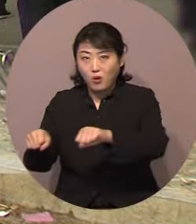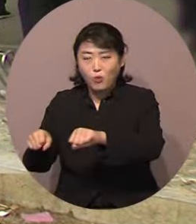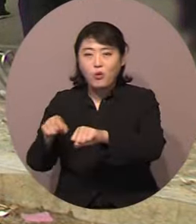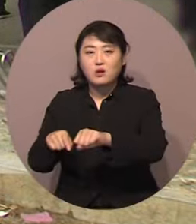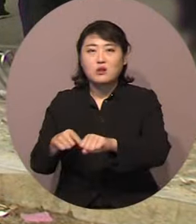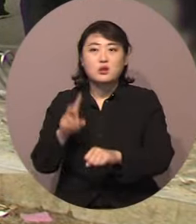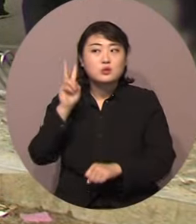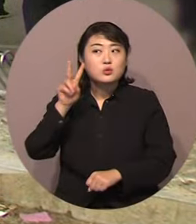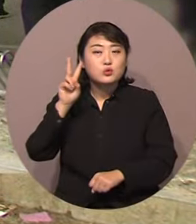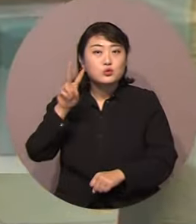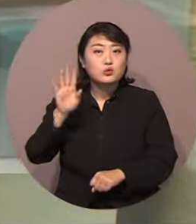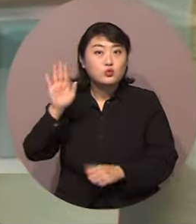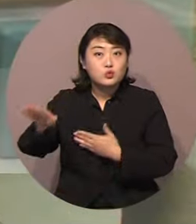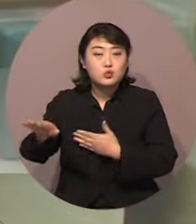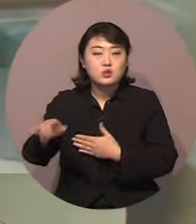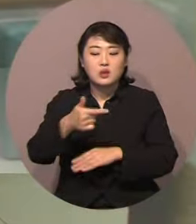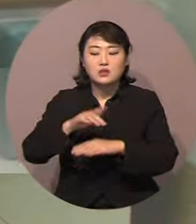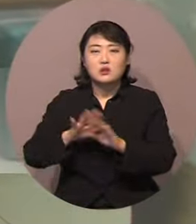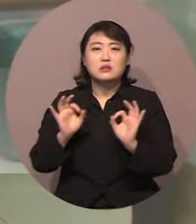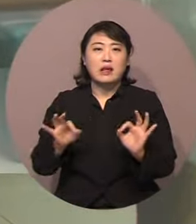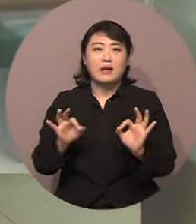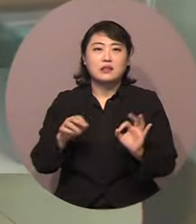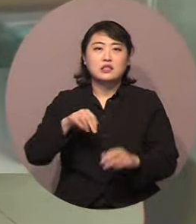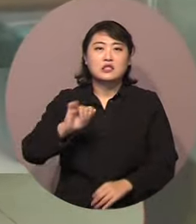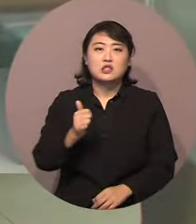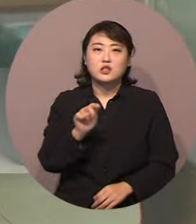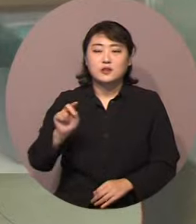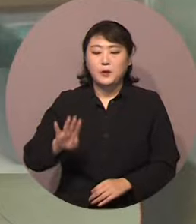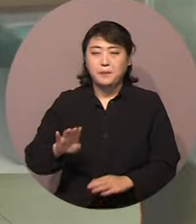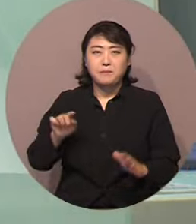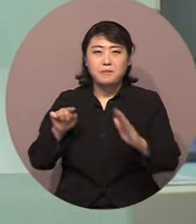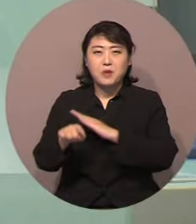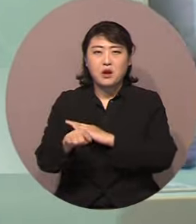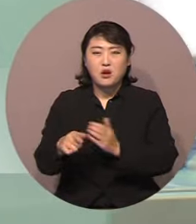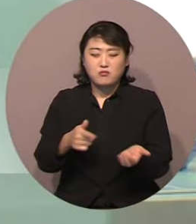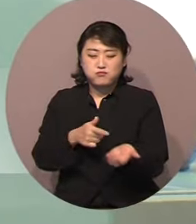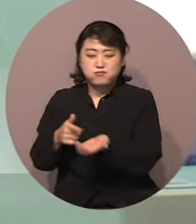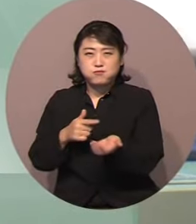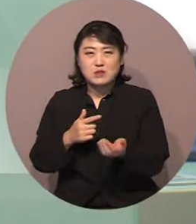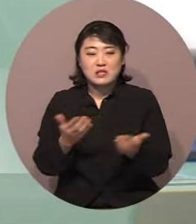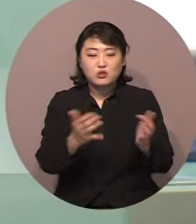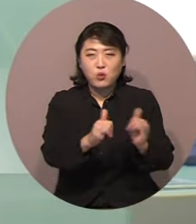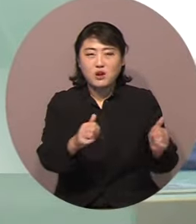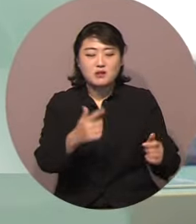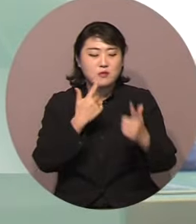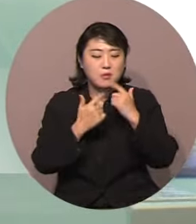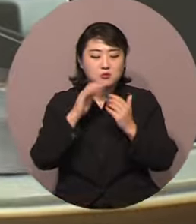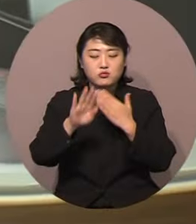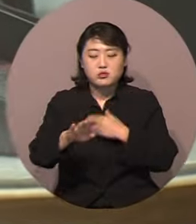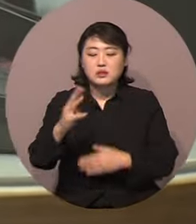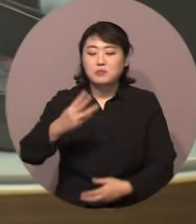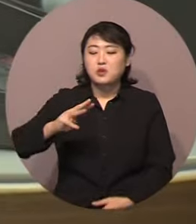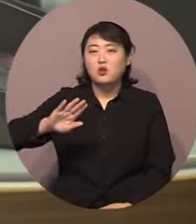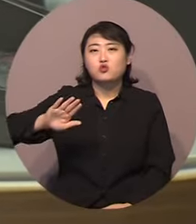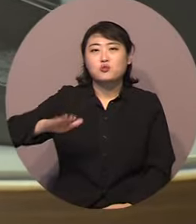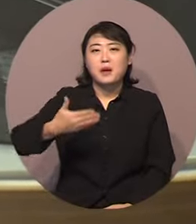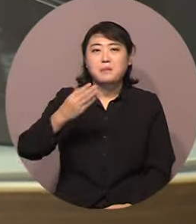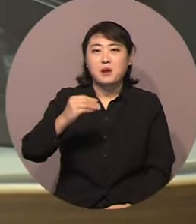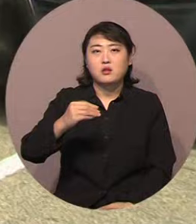남성은 이튿날 전 협에 침입해 소화기 분말을 뿌리며 직원을 위협한 뒤 현금 3,900만